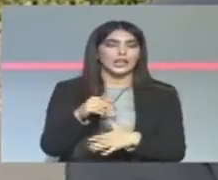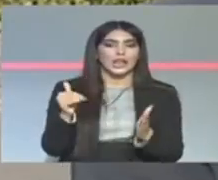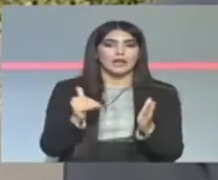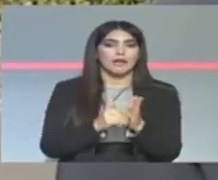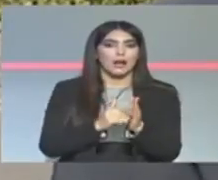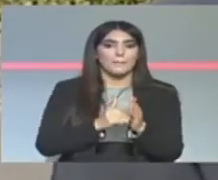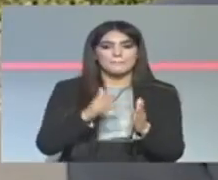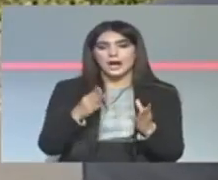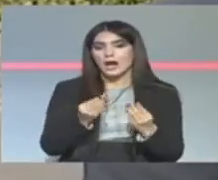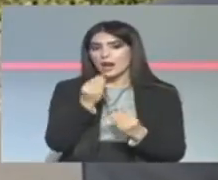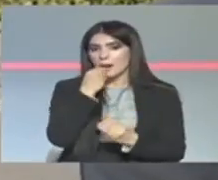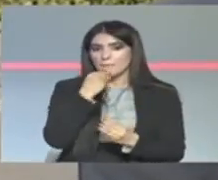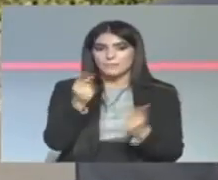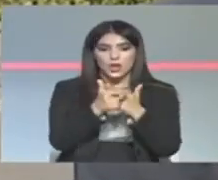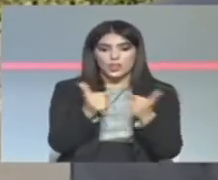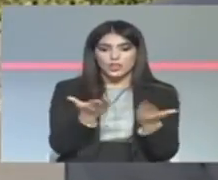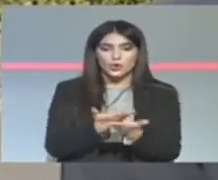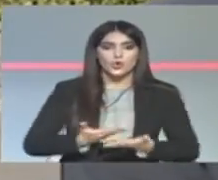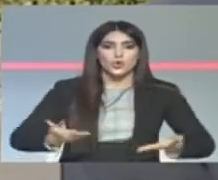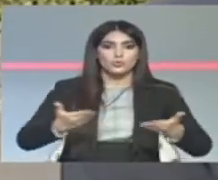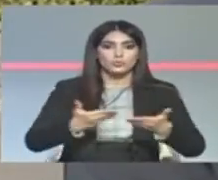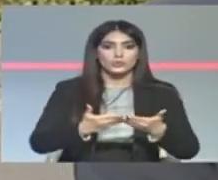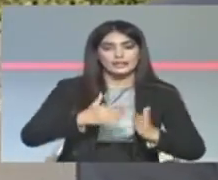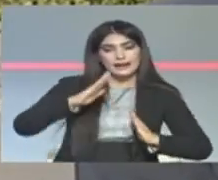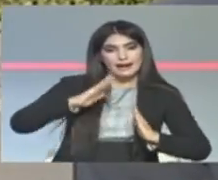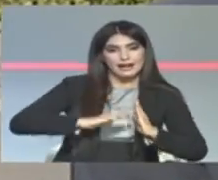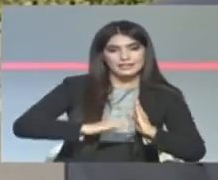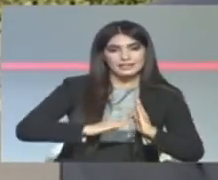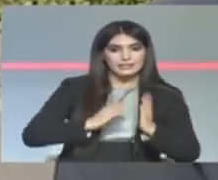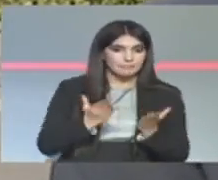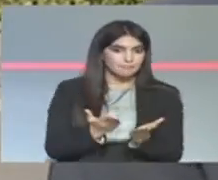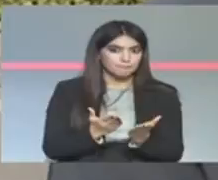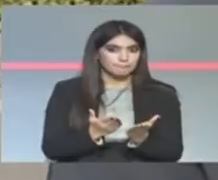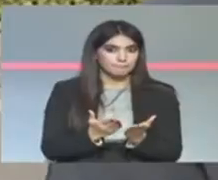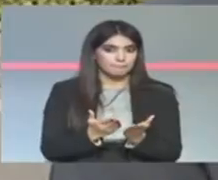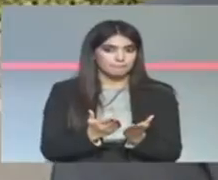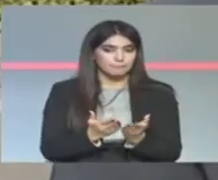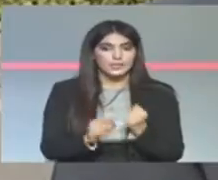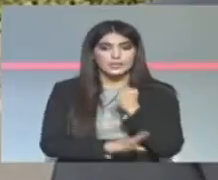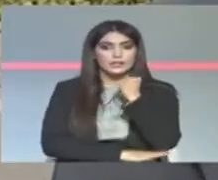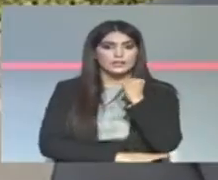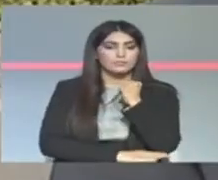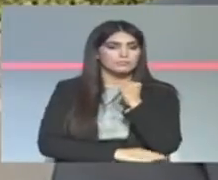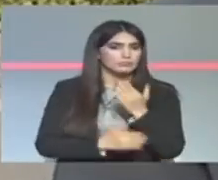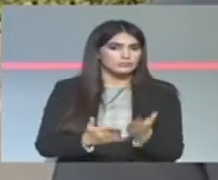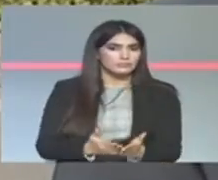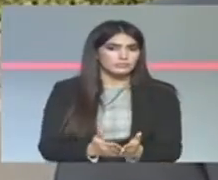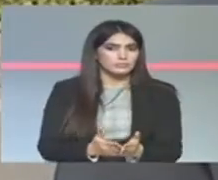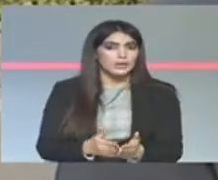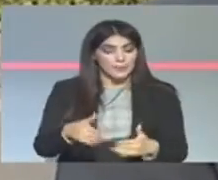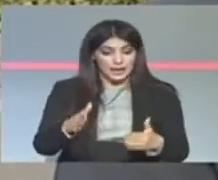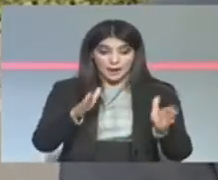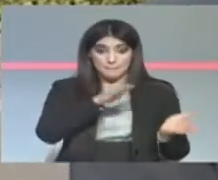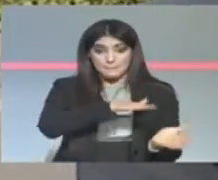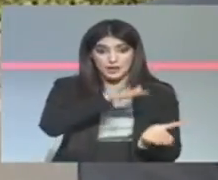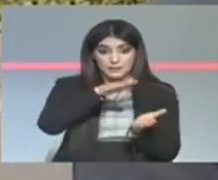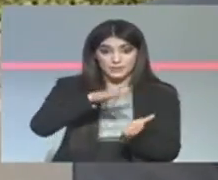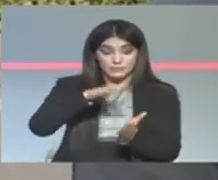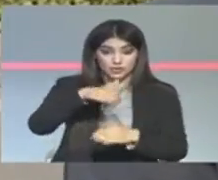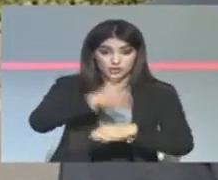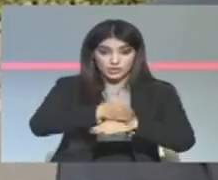الاستهداف حسب الظروف هذه الوضعيه هذه على اساس حضرتك مش يحضروا